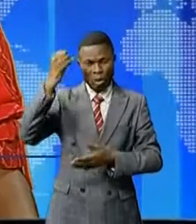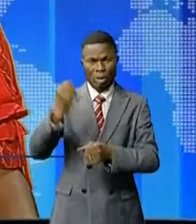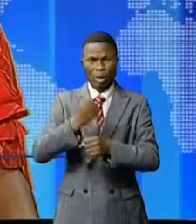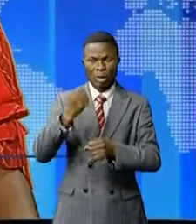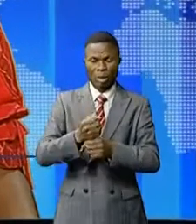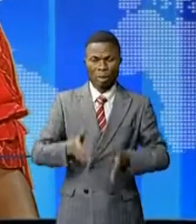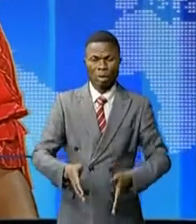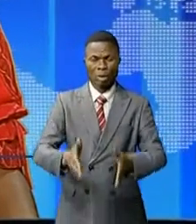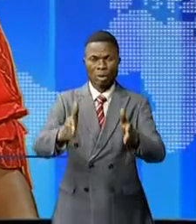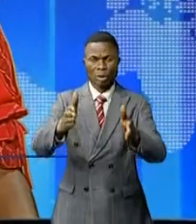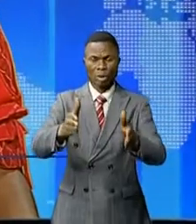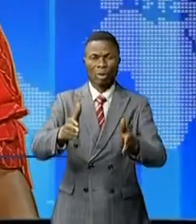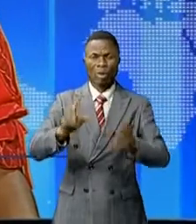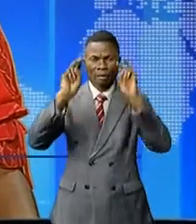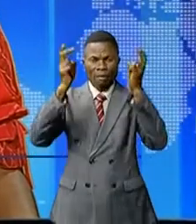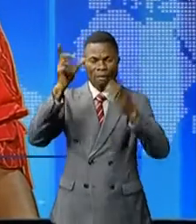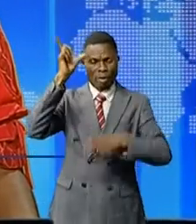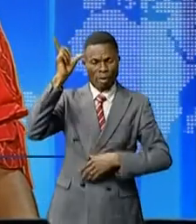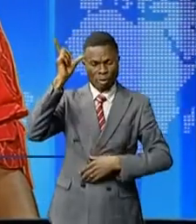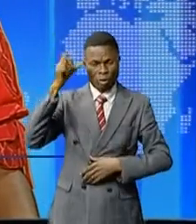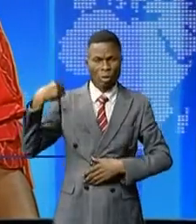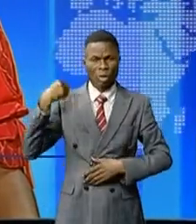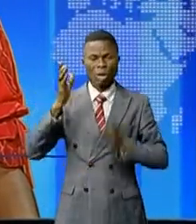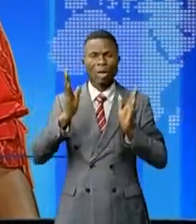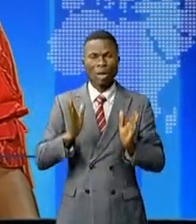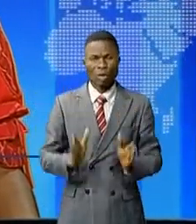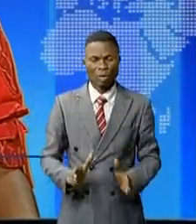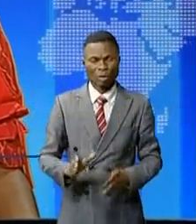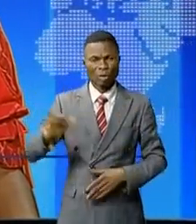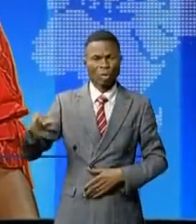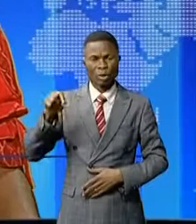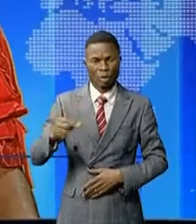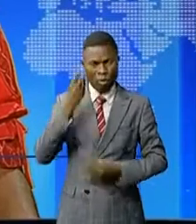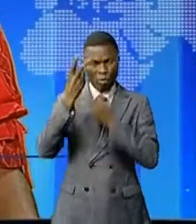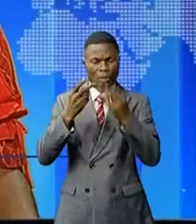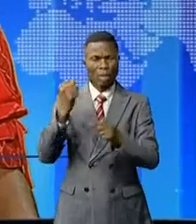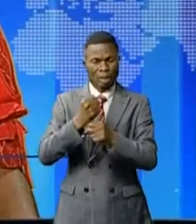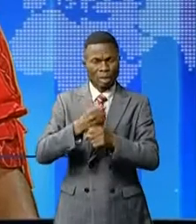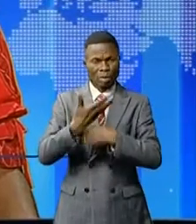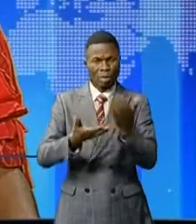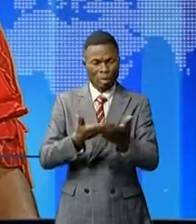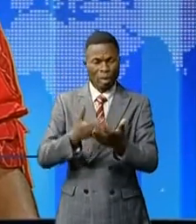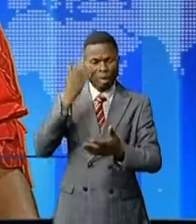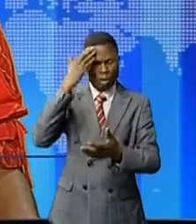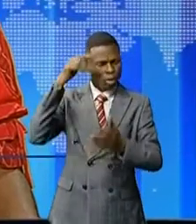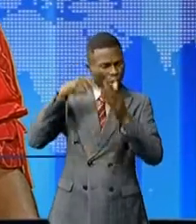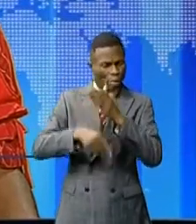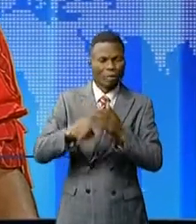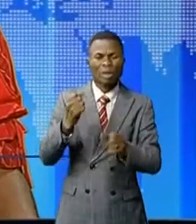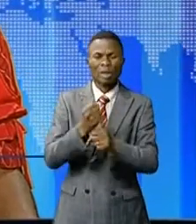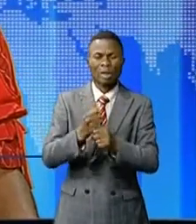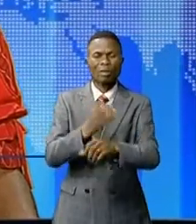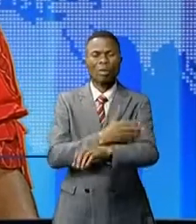de la voirie de cette ville. Le gouverneur Jacques Kiaboula Katué a inspecté le dit travaux pour en avoir le cœur